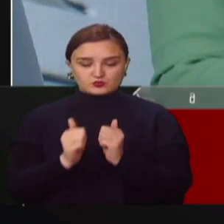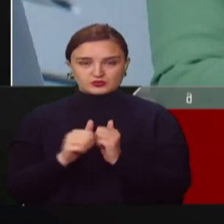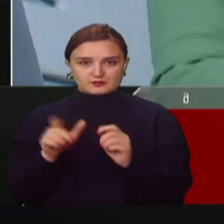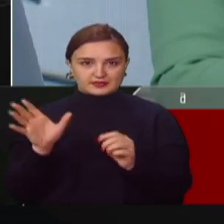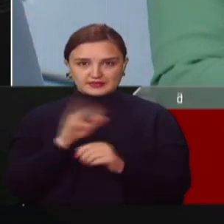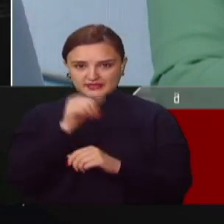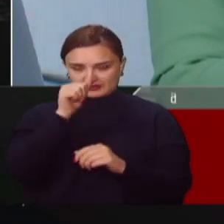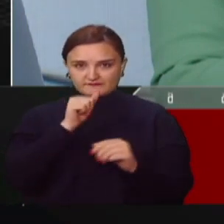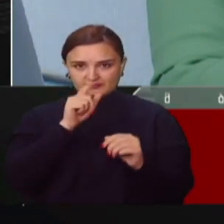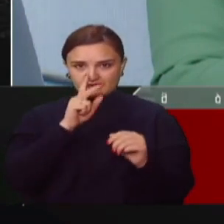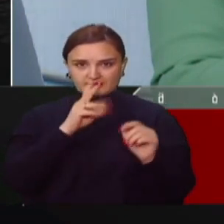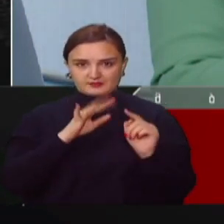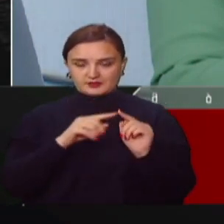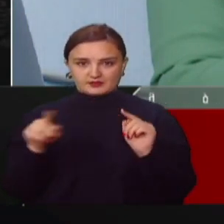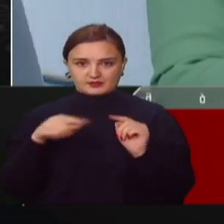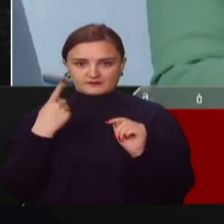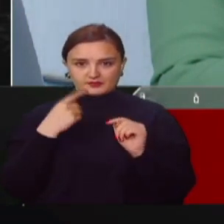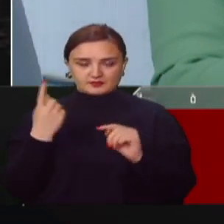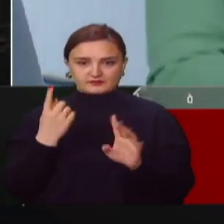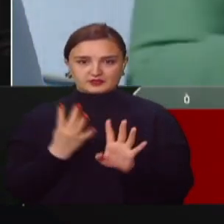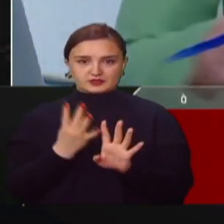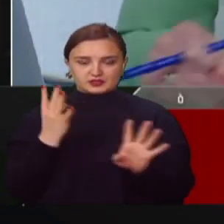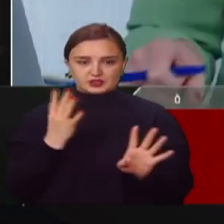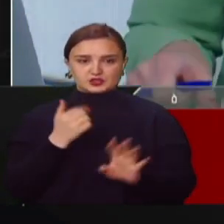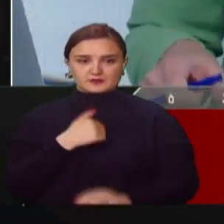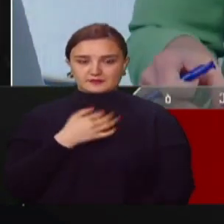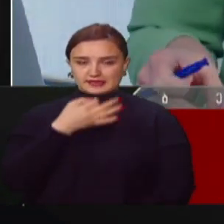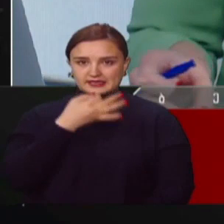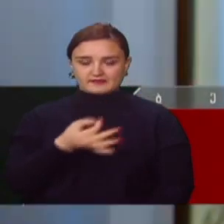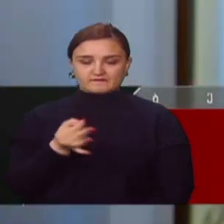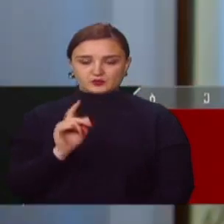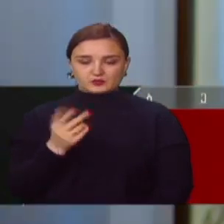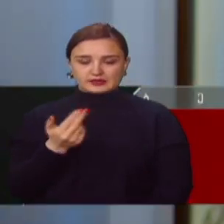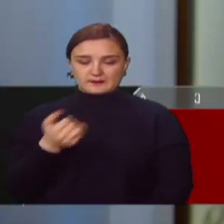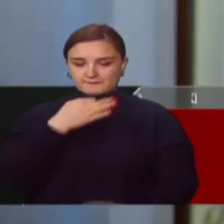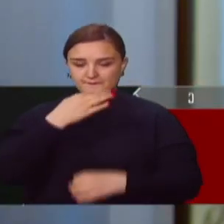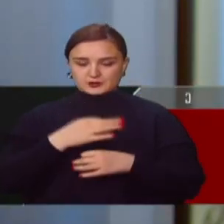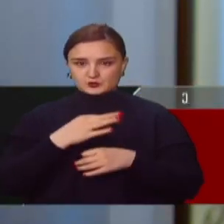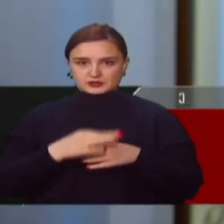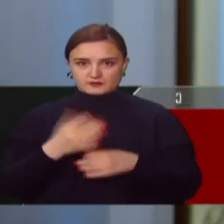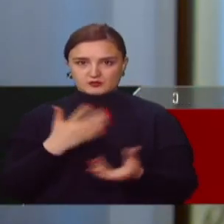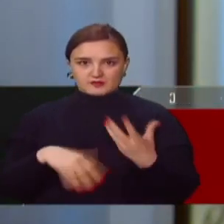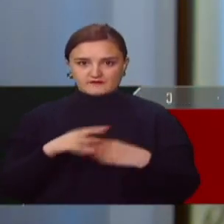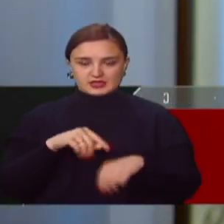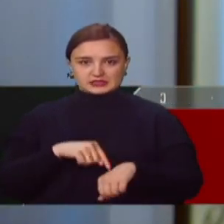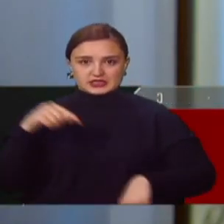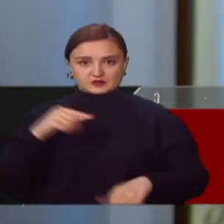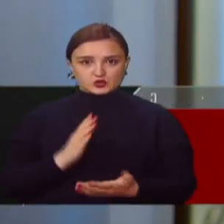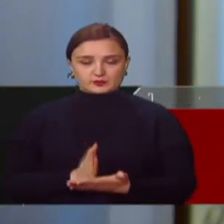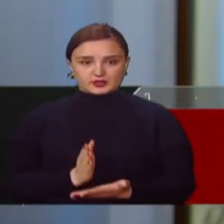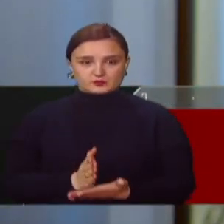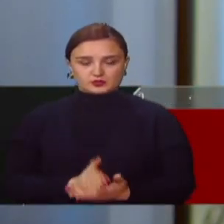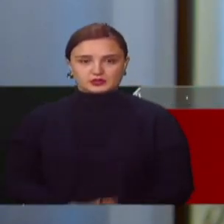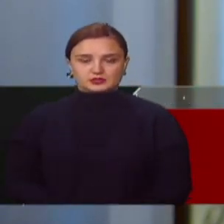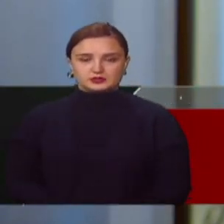ამ თვეების განმავლობაში. Პირველ რიგში მე გეტყვით იმას, რომ რა თქმა უნდა პასუხისგებლობა ყველას გათვისნობიერებული აქვს,